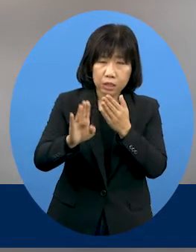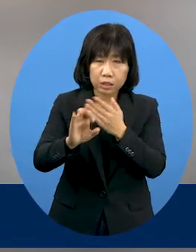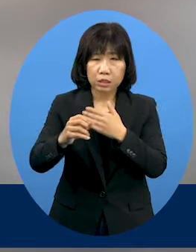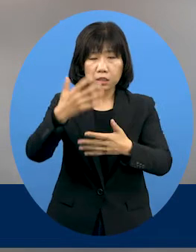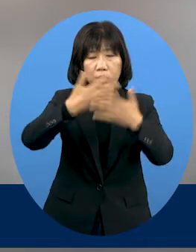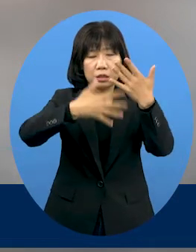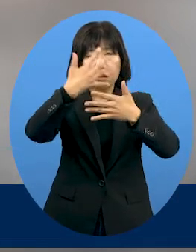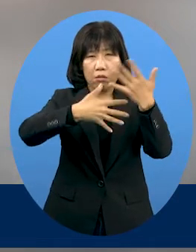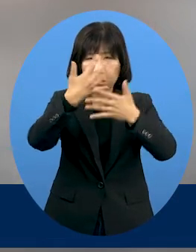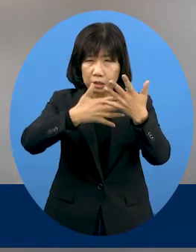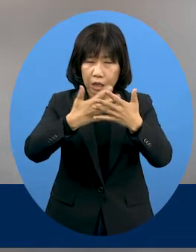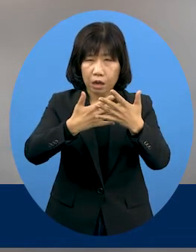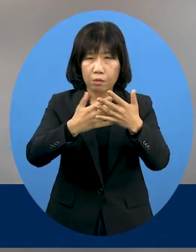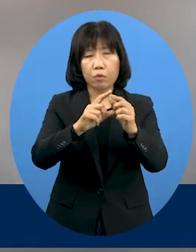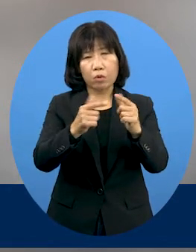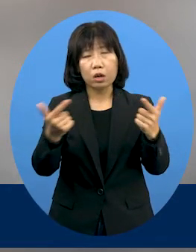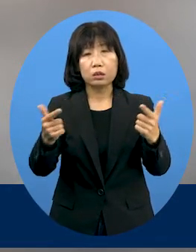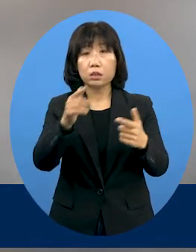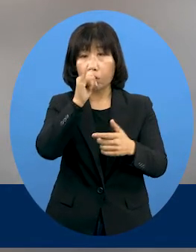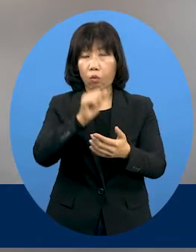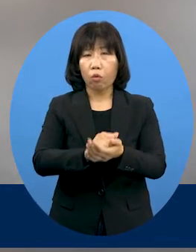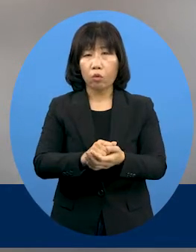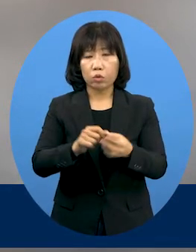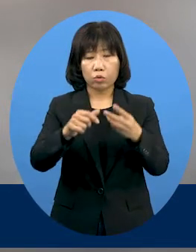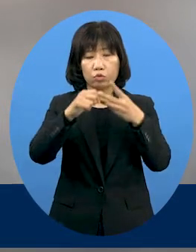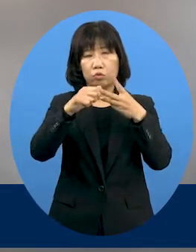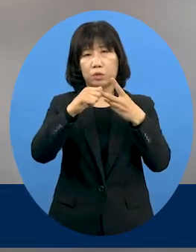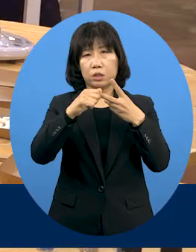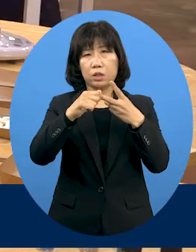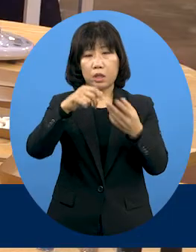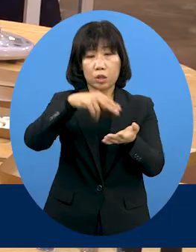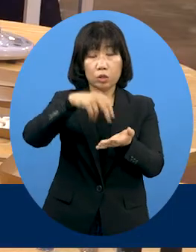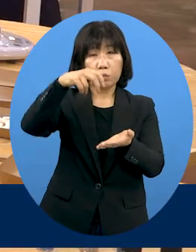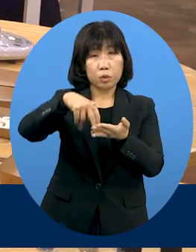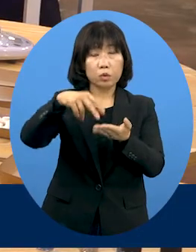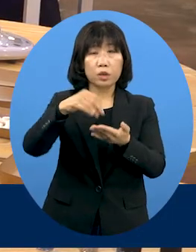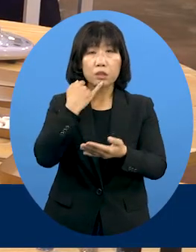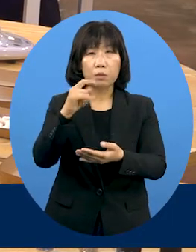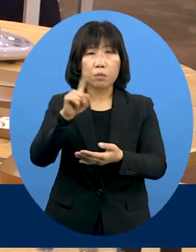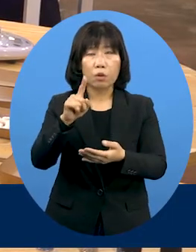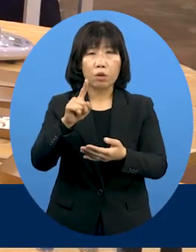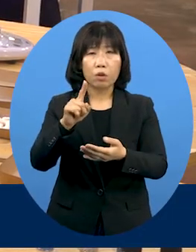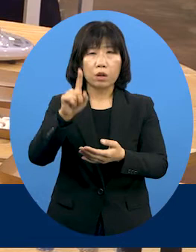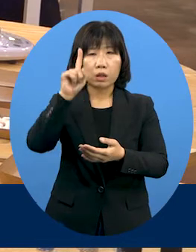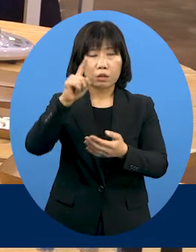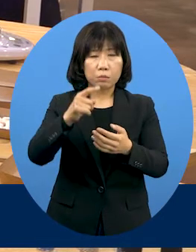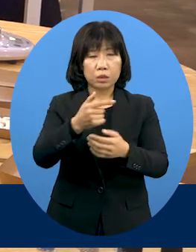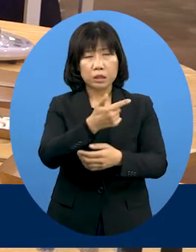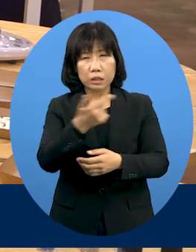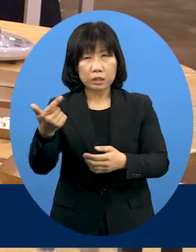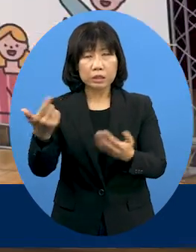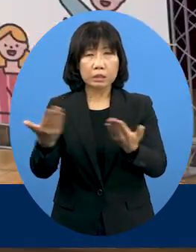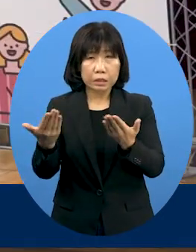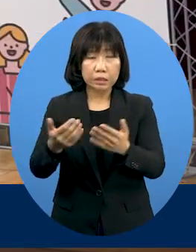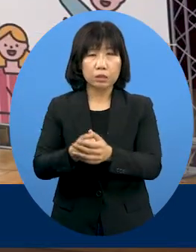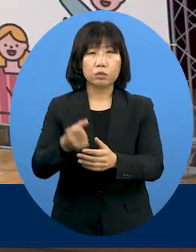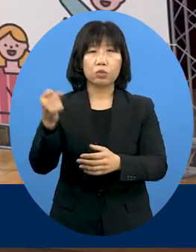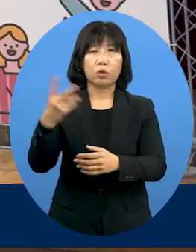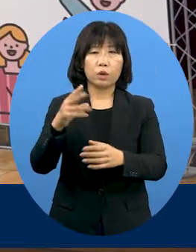동대문 클래스 영상 챌린지 프로그램이 준비돼 쓰며 힘 뛰어도 괜찮아 테마로 는 원데이클래스